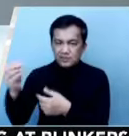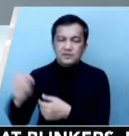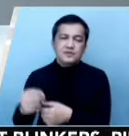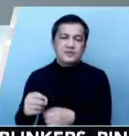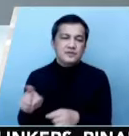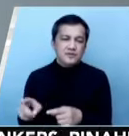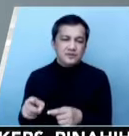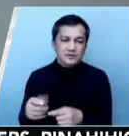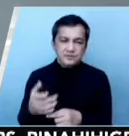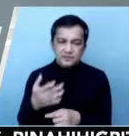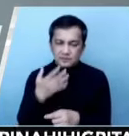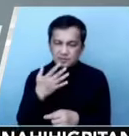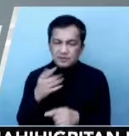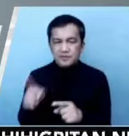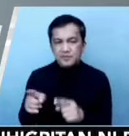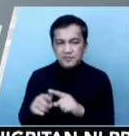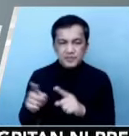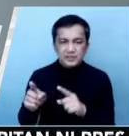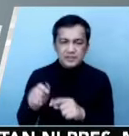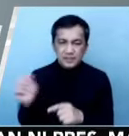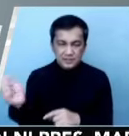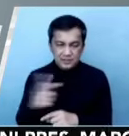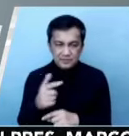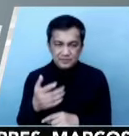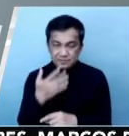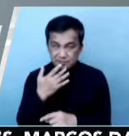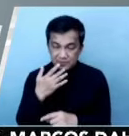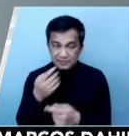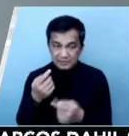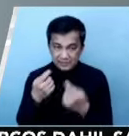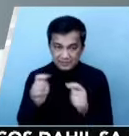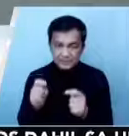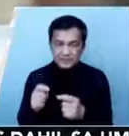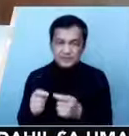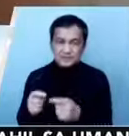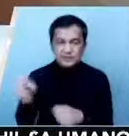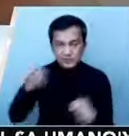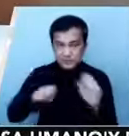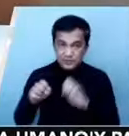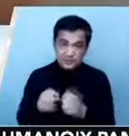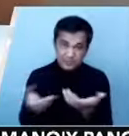ako doon. Bakit lahat naman kayang tikman na, kaya nag-experiment tayo, di ba?